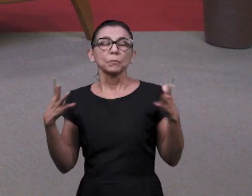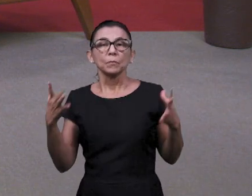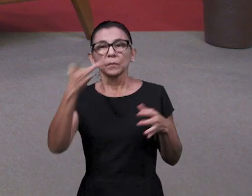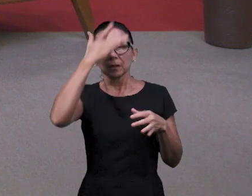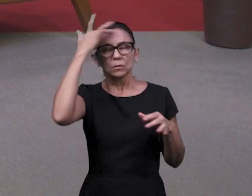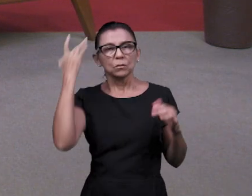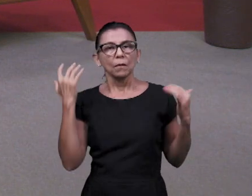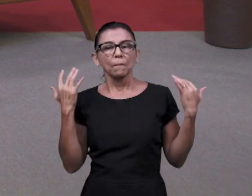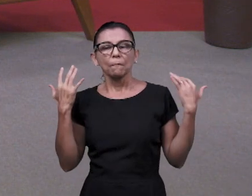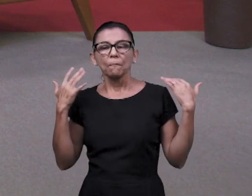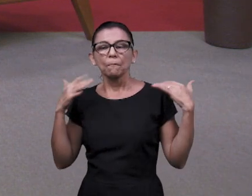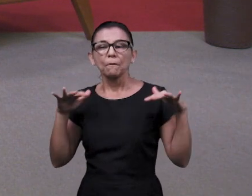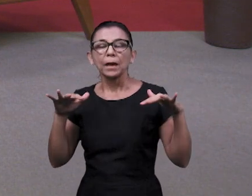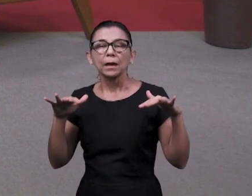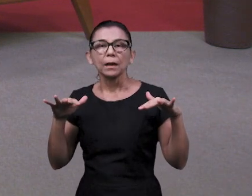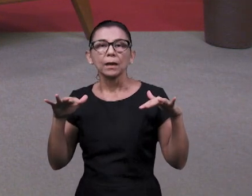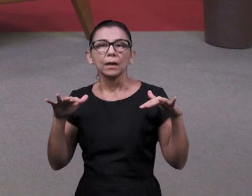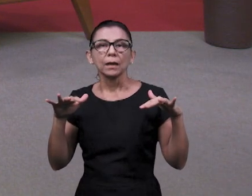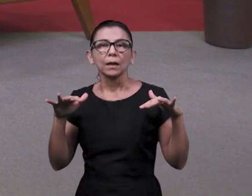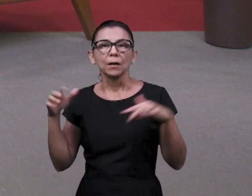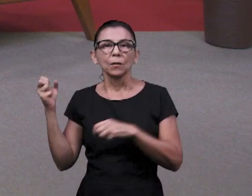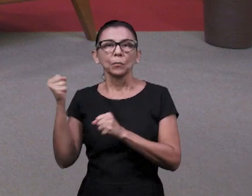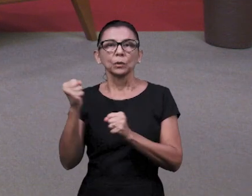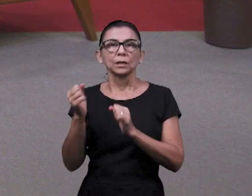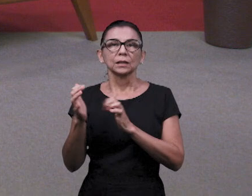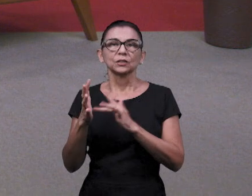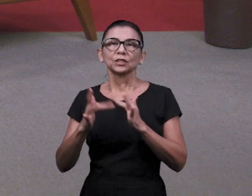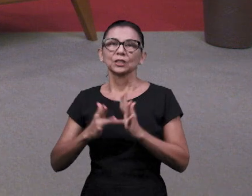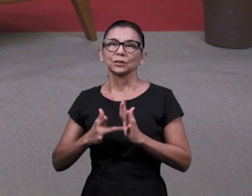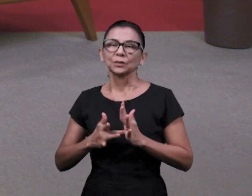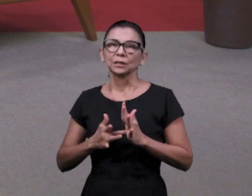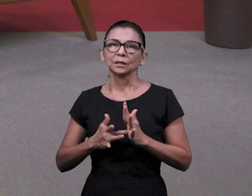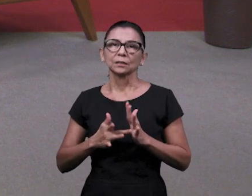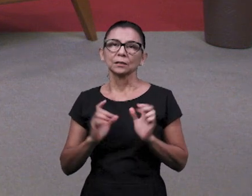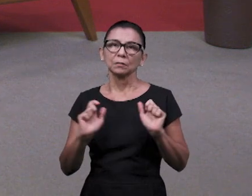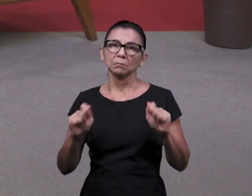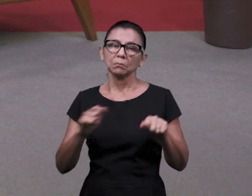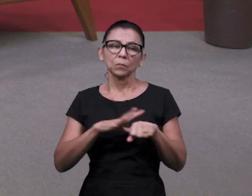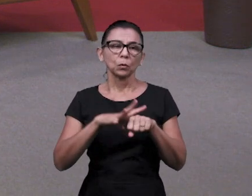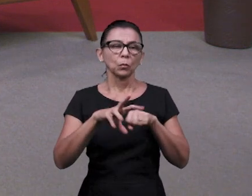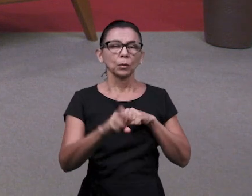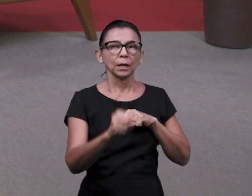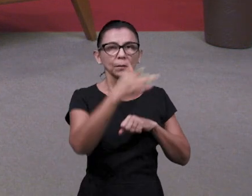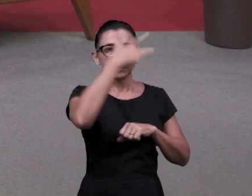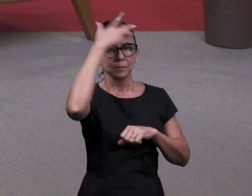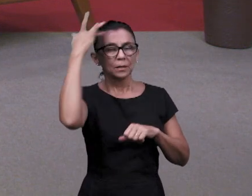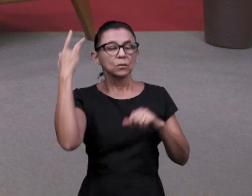voir un événement qui puisse confirmer le guéri, n'est-ce pas?